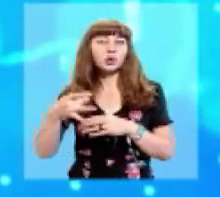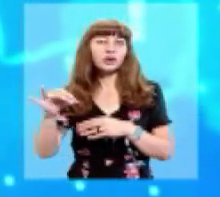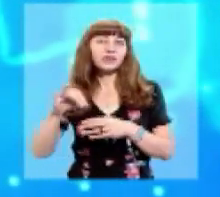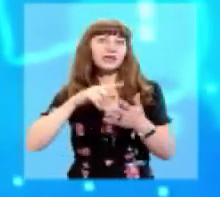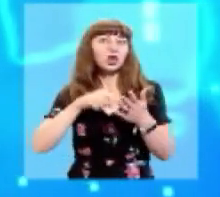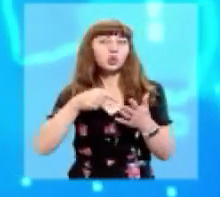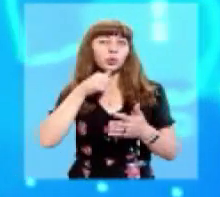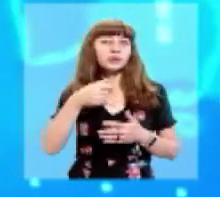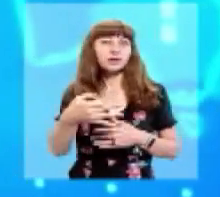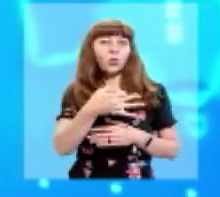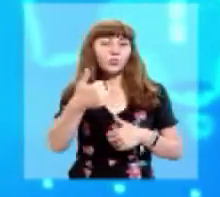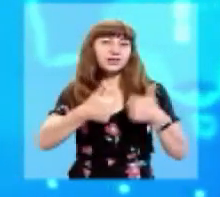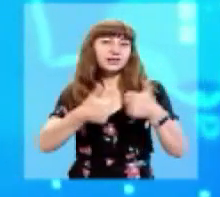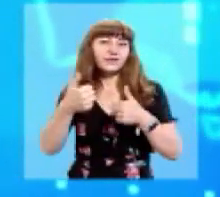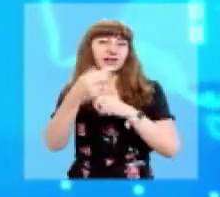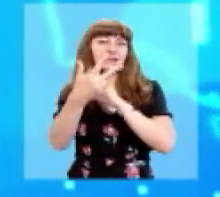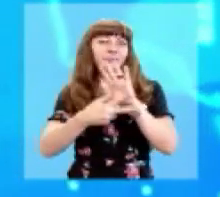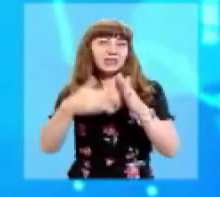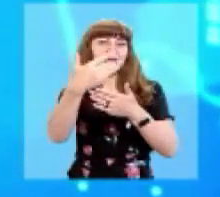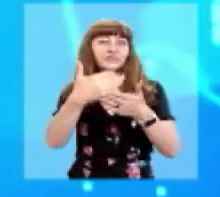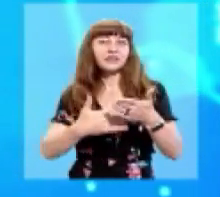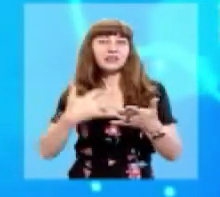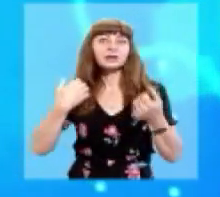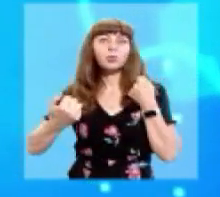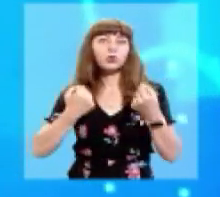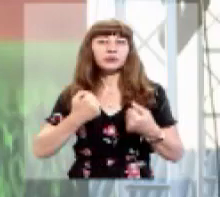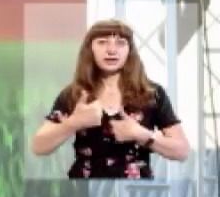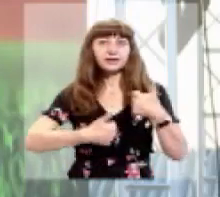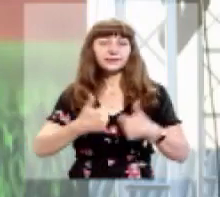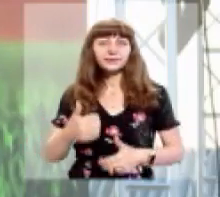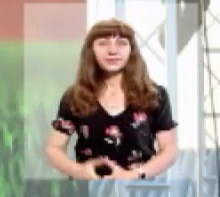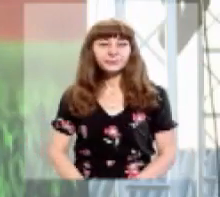сынасты. Алтынсариндағы тартысты жарыс жайында тілшіміз баяндайды.